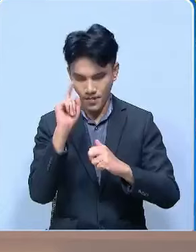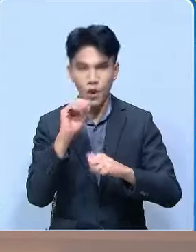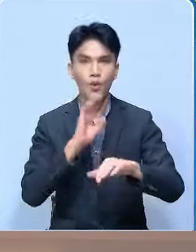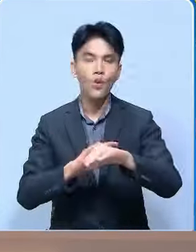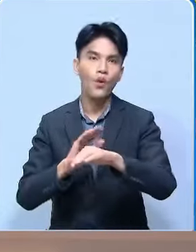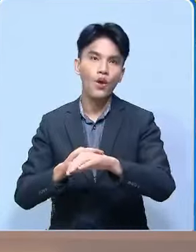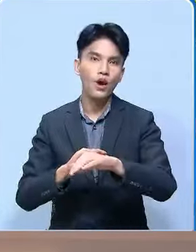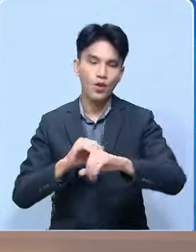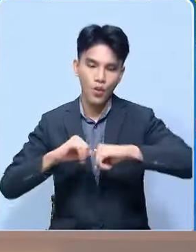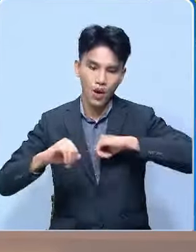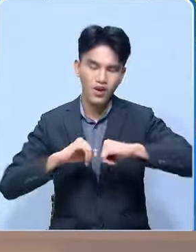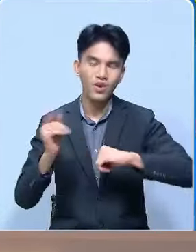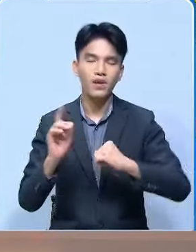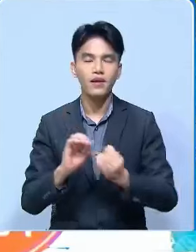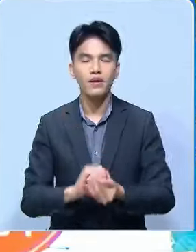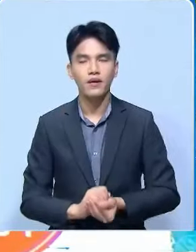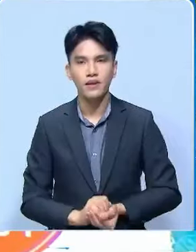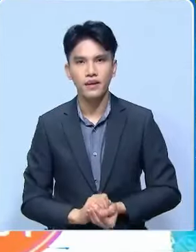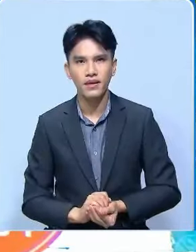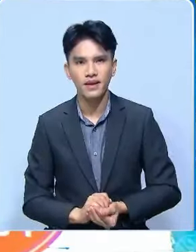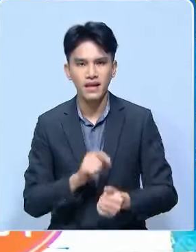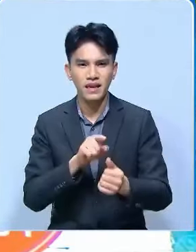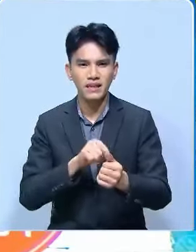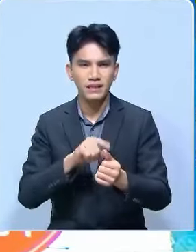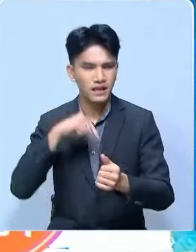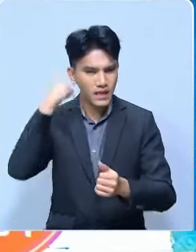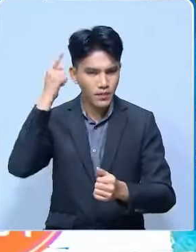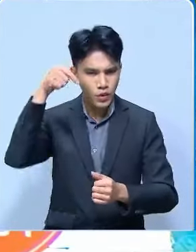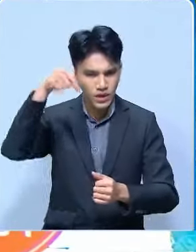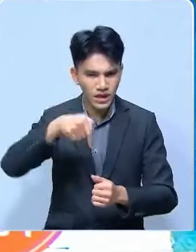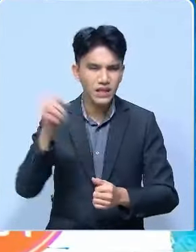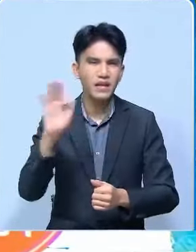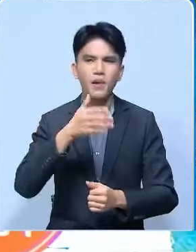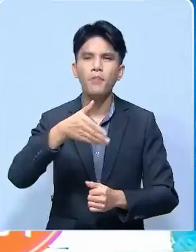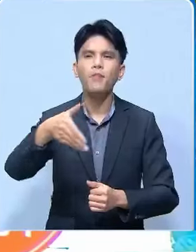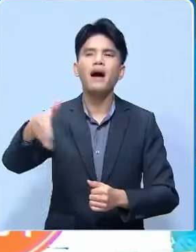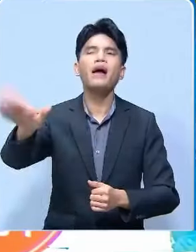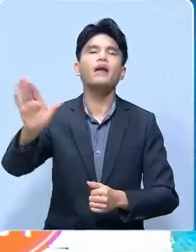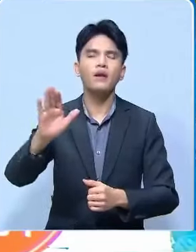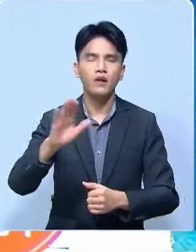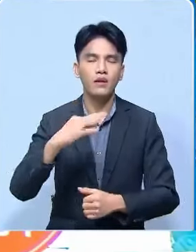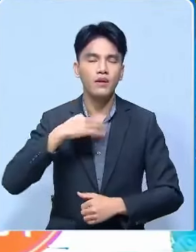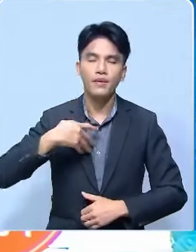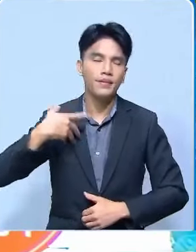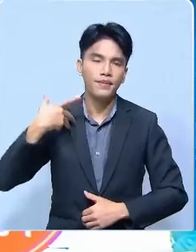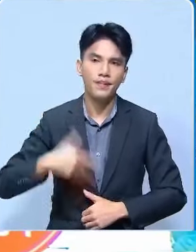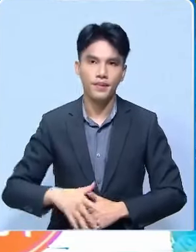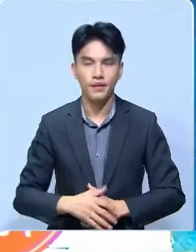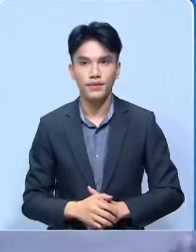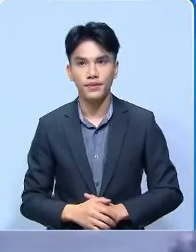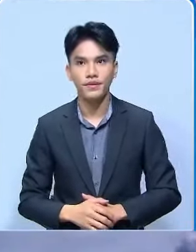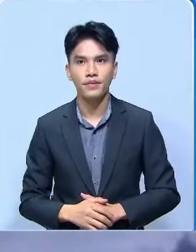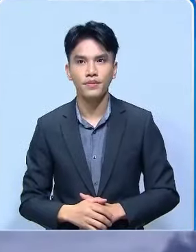ยรุ่นที่ก่อเหตุเนี่ยบอกว่าอย่ามาจีบผู้หญิงแถวนี้ให้ไปจีบตรงอื่นก็สร้างความไม่พอใจกับเขาค่ะ